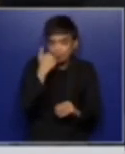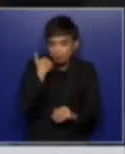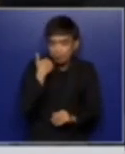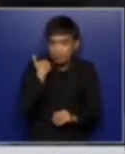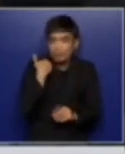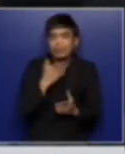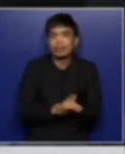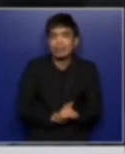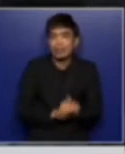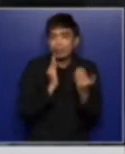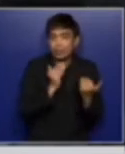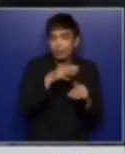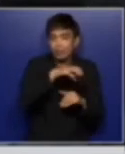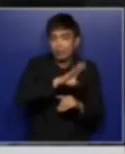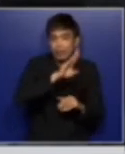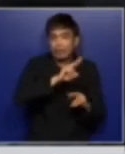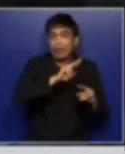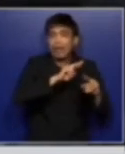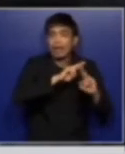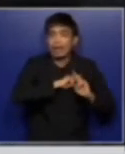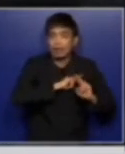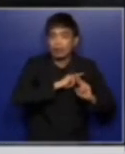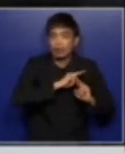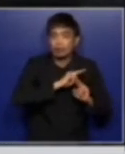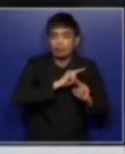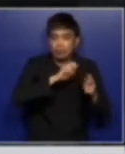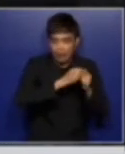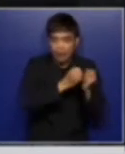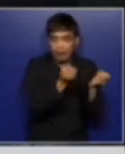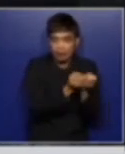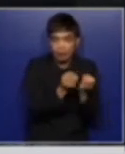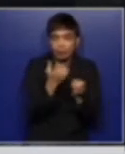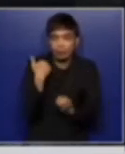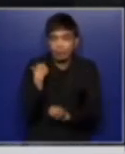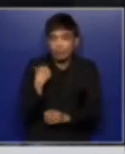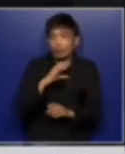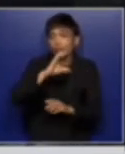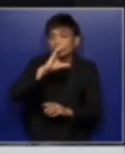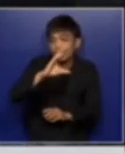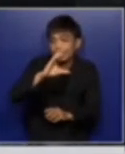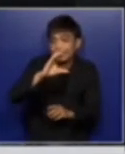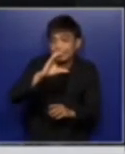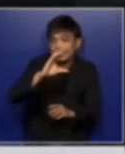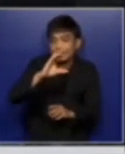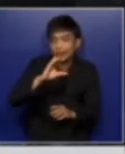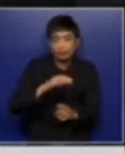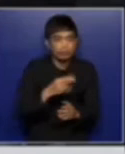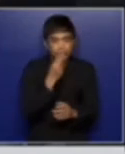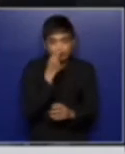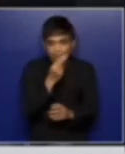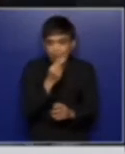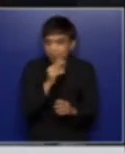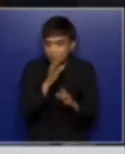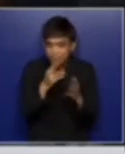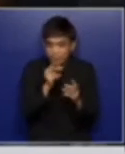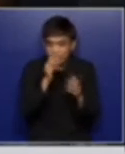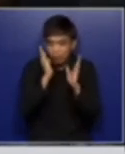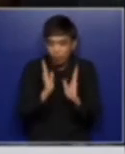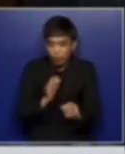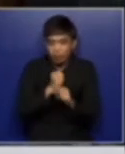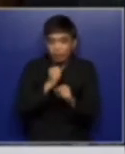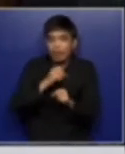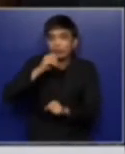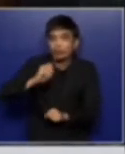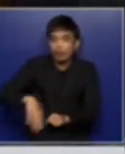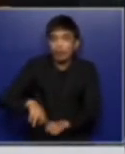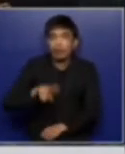วันนี้ Consumption ครับไม่เกิดครับการบริโภคไม่เกิดเพราะเกิดคนตกงาน